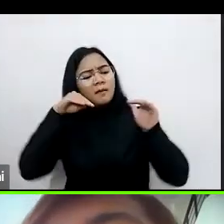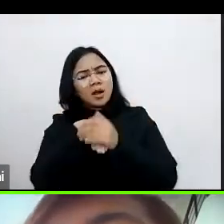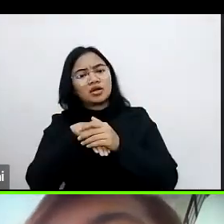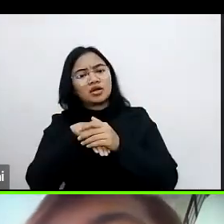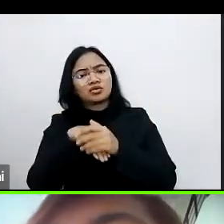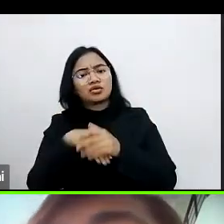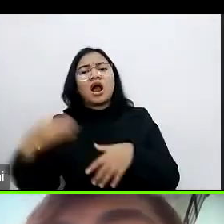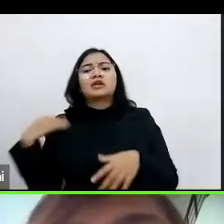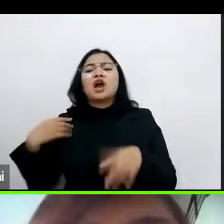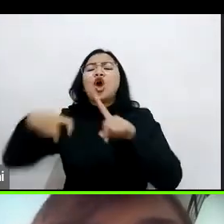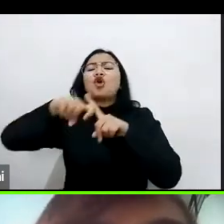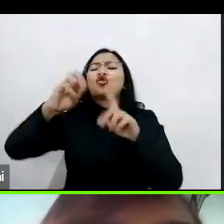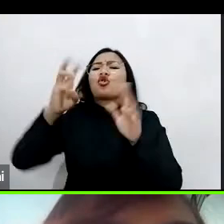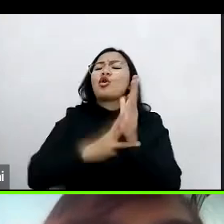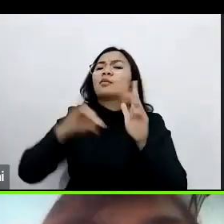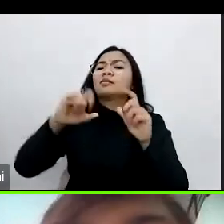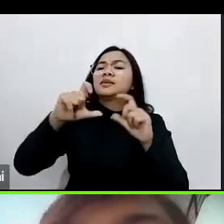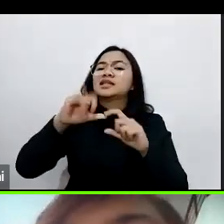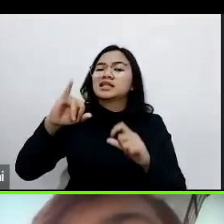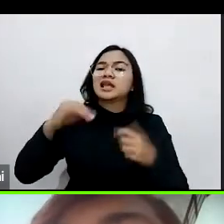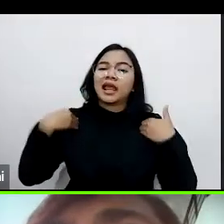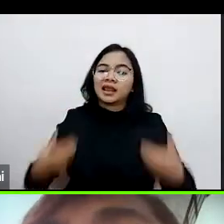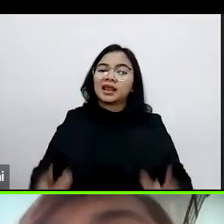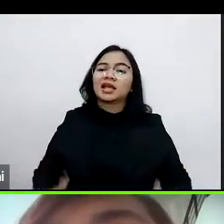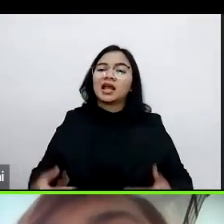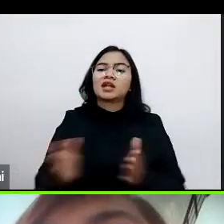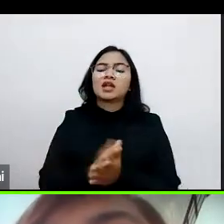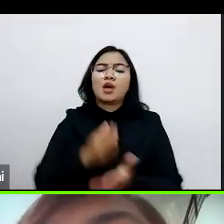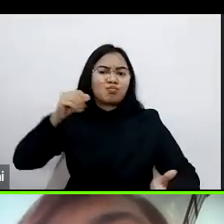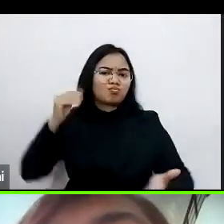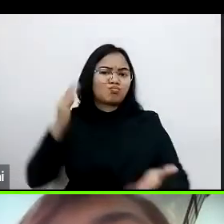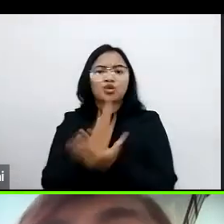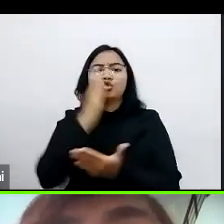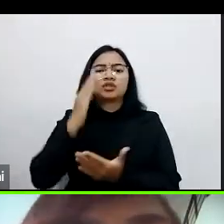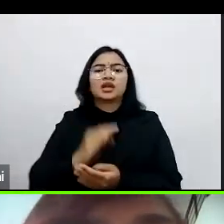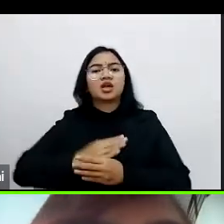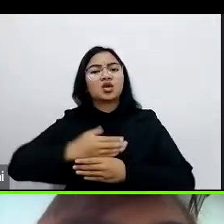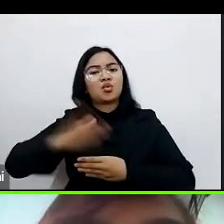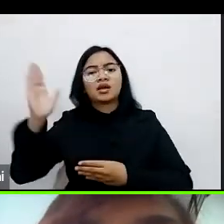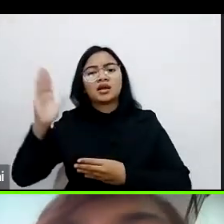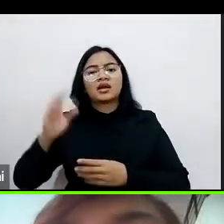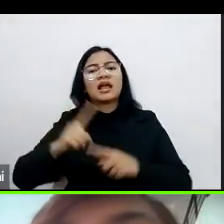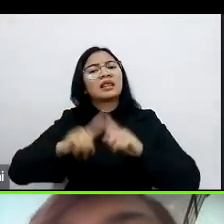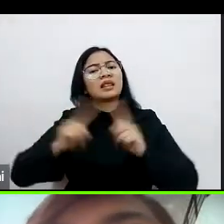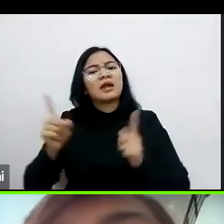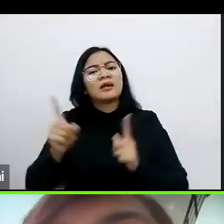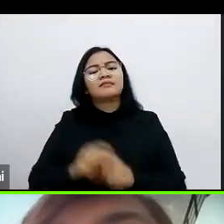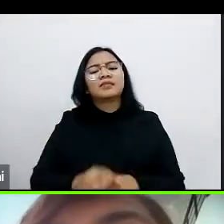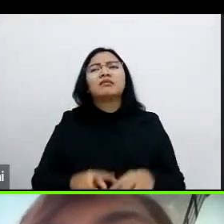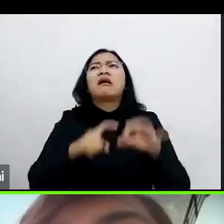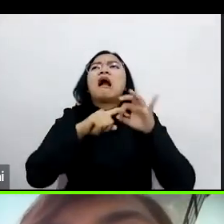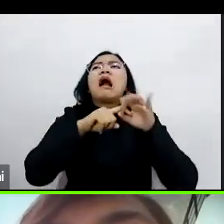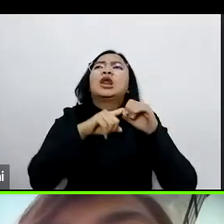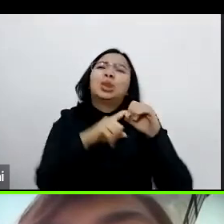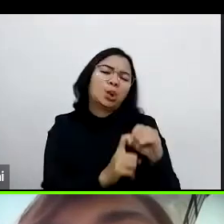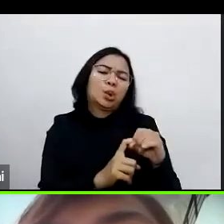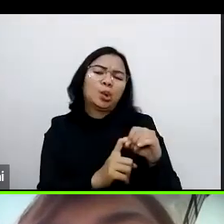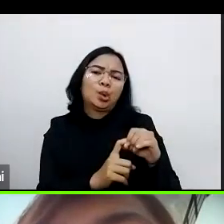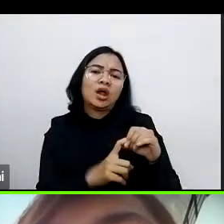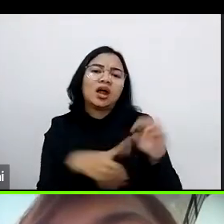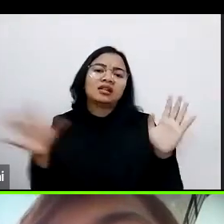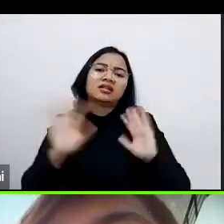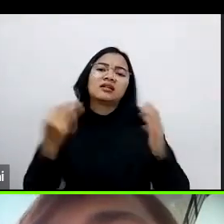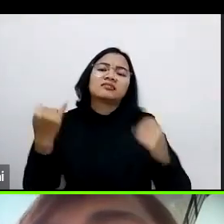kemudian juga sudah ada putusan dikeluarkan, akan tetapi menggantung gitu, tidak bisa